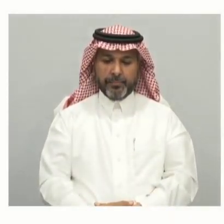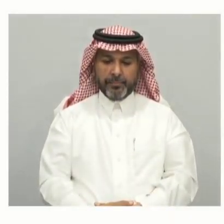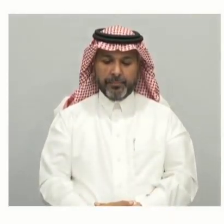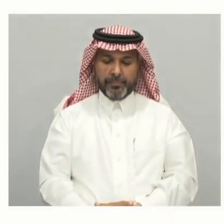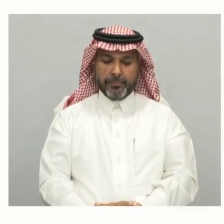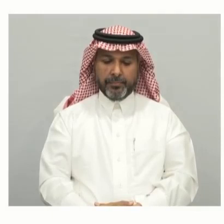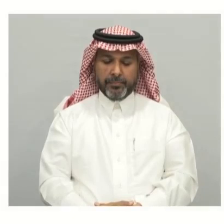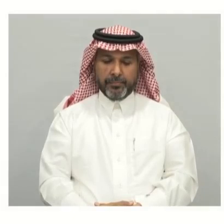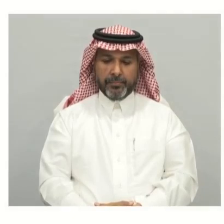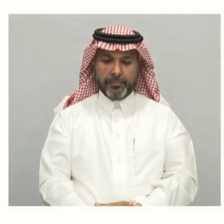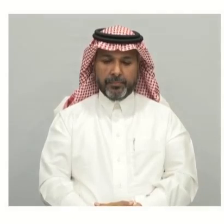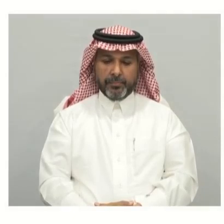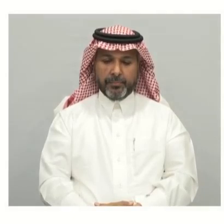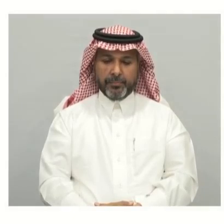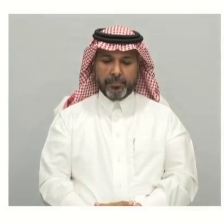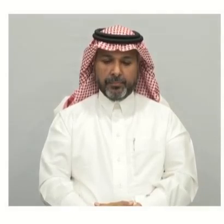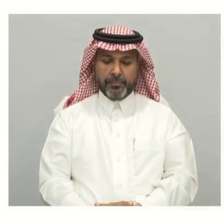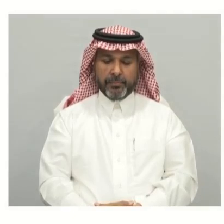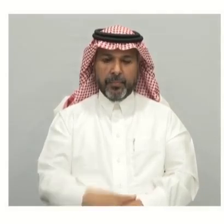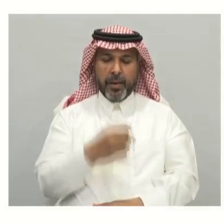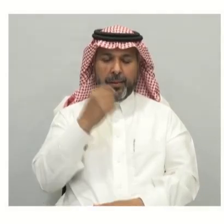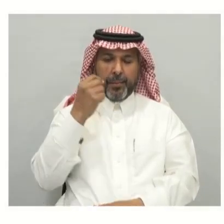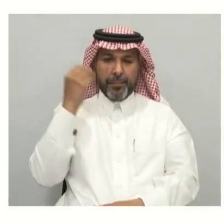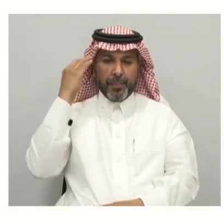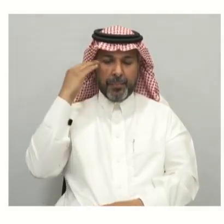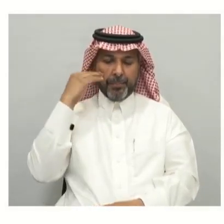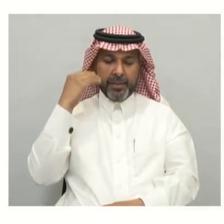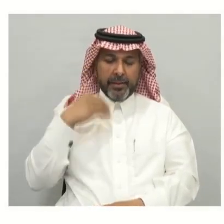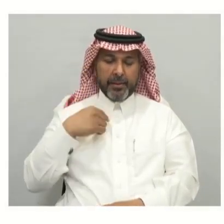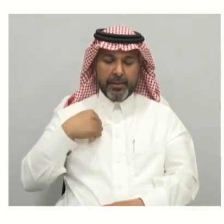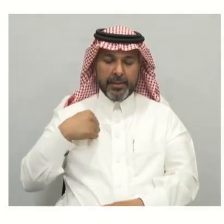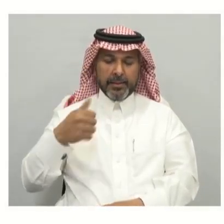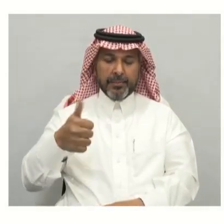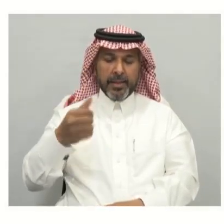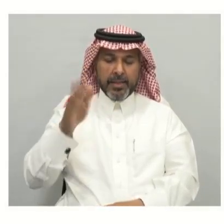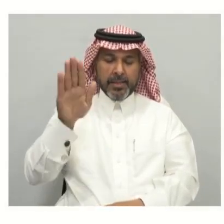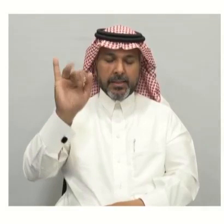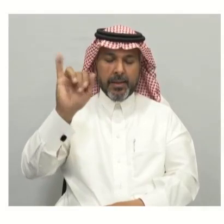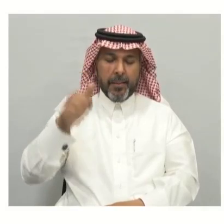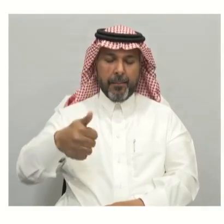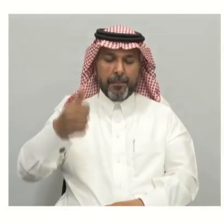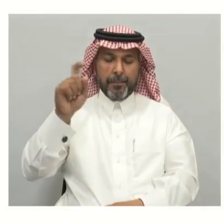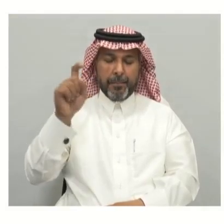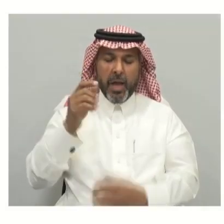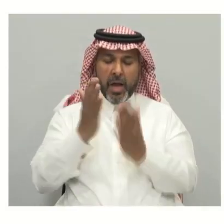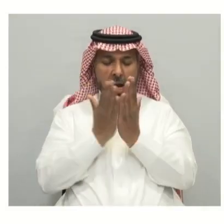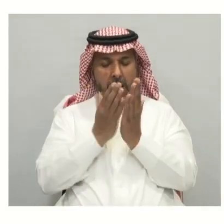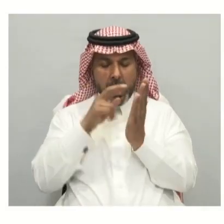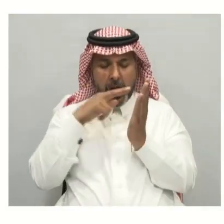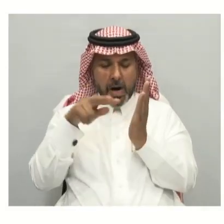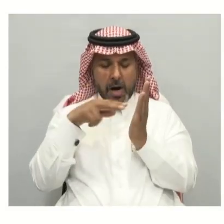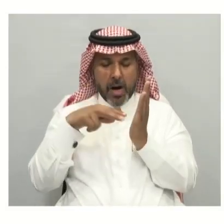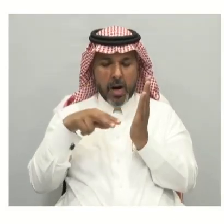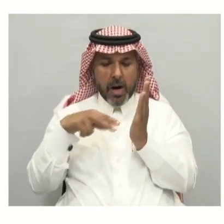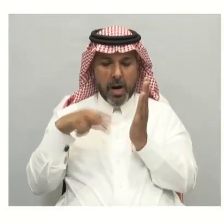قراءه قرات اسماء كتابا خلال عطله الصيف والتمثيل المجاور يبين الوقت